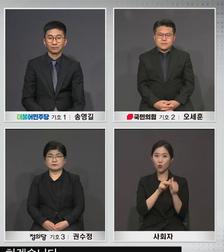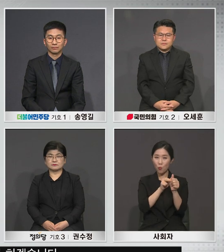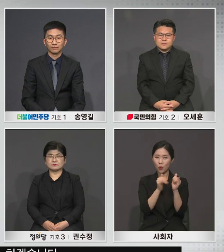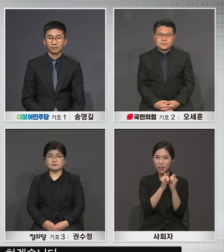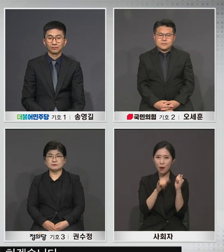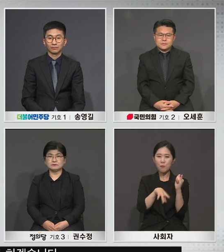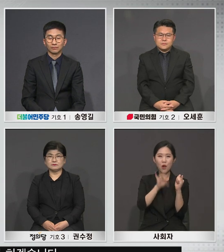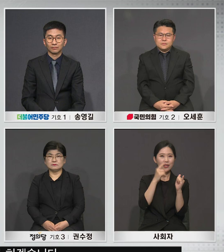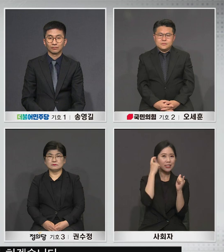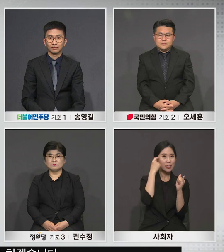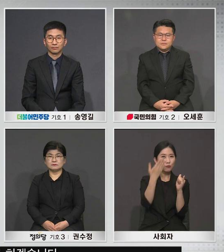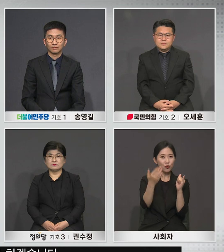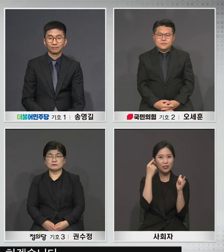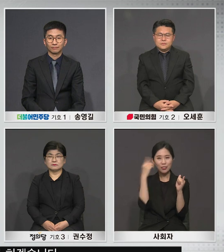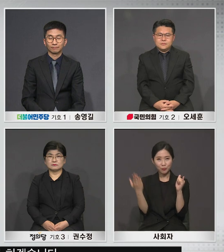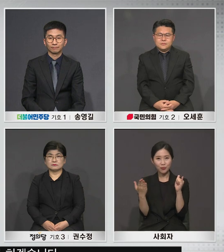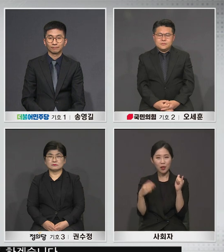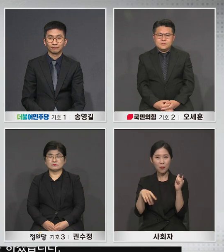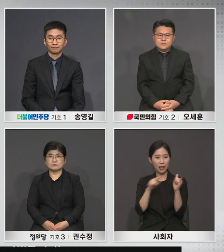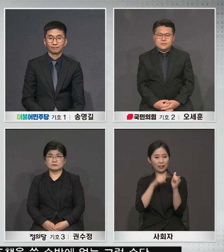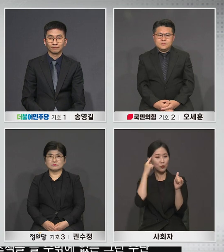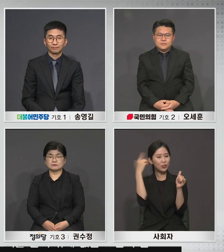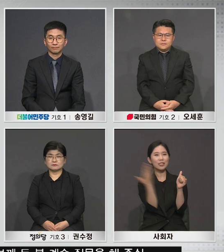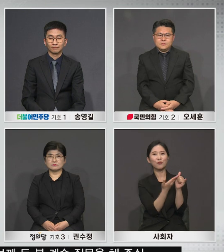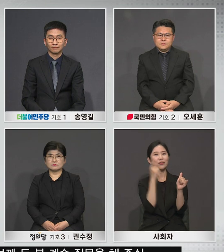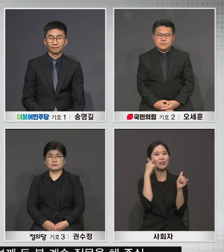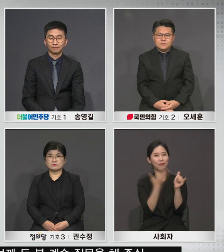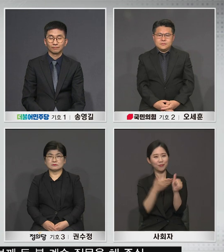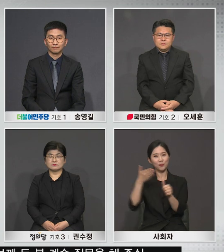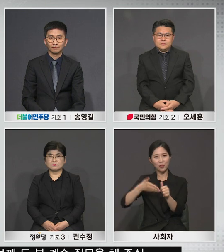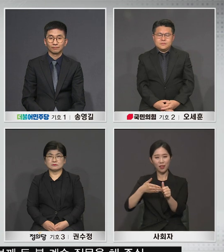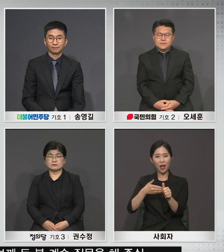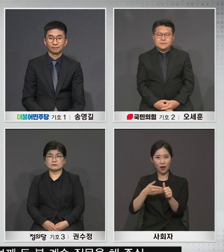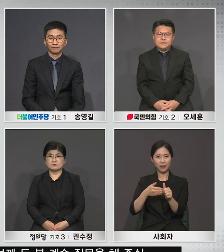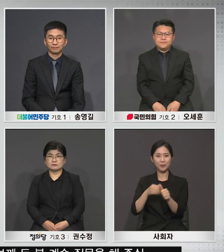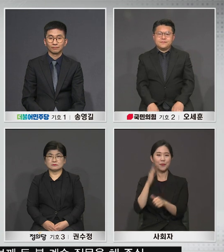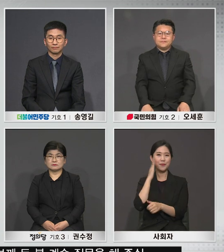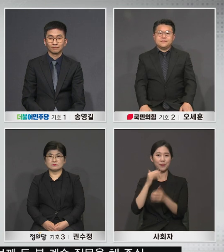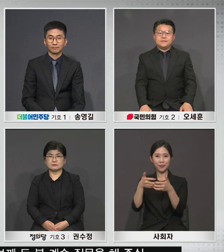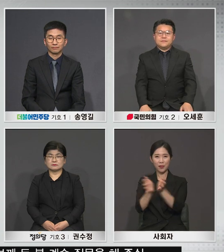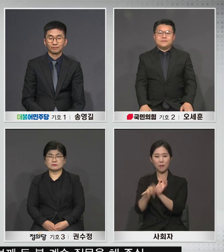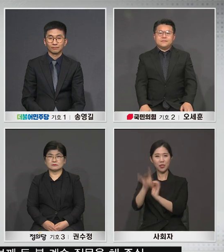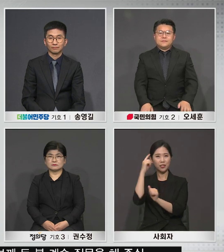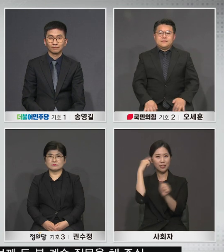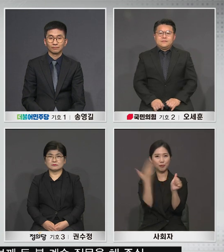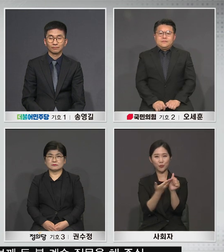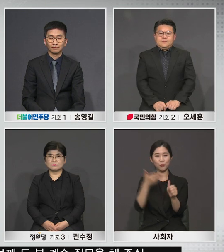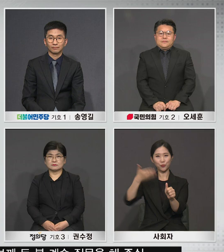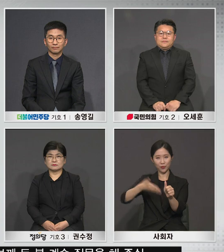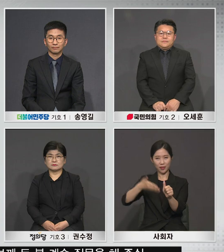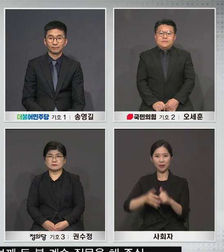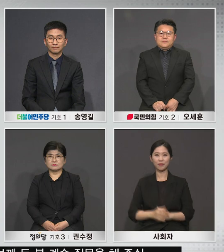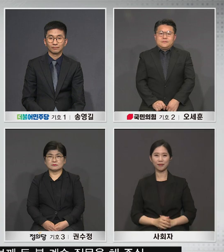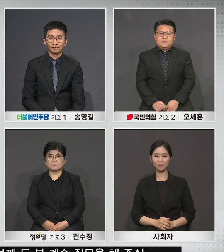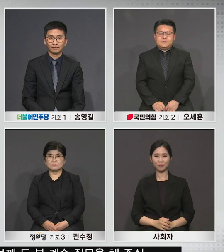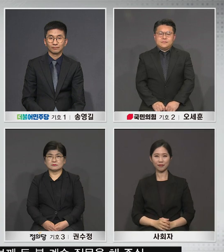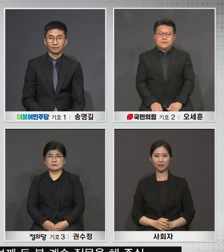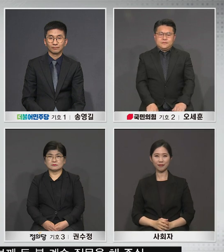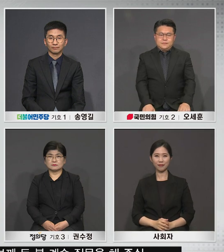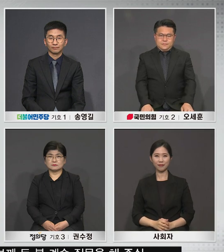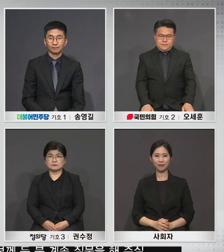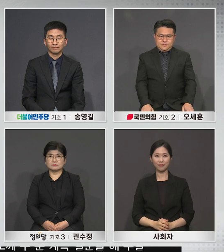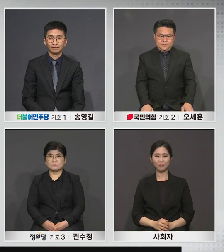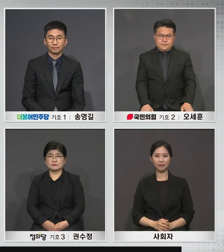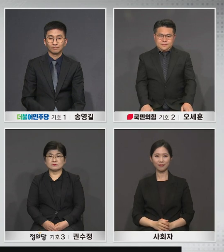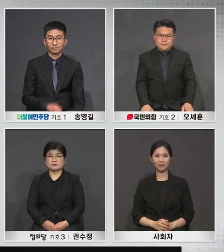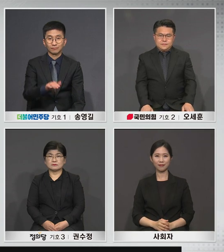송영길 후보께서 먼저 30초 질문해 주시면 권수정 후보께서 1분 답변해 주시는 그런 시간입니다. 송영길 후보님. 권수정 후보께서